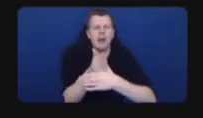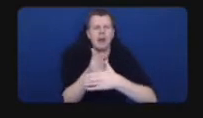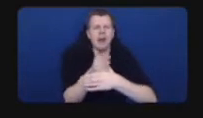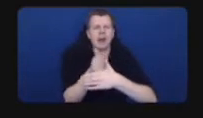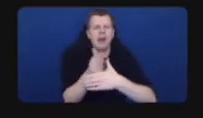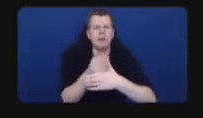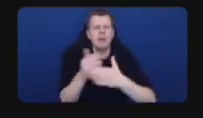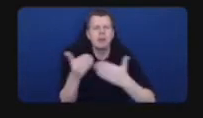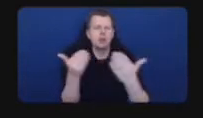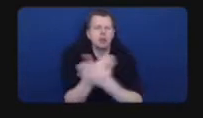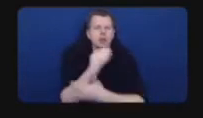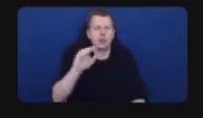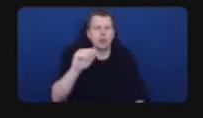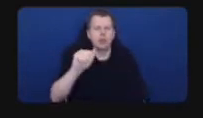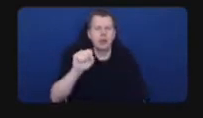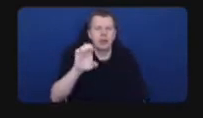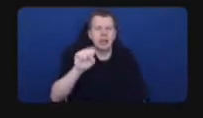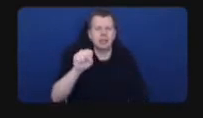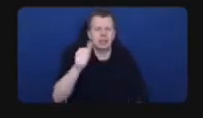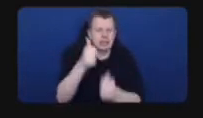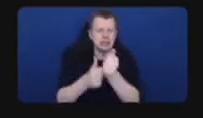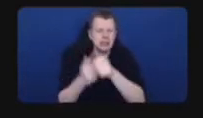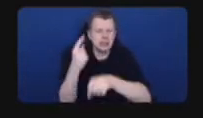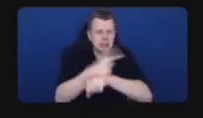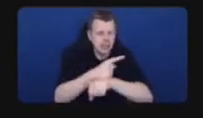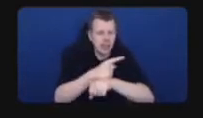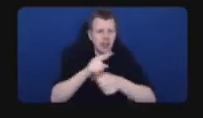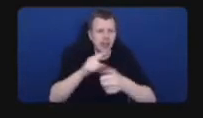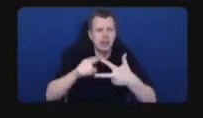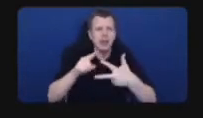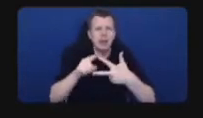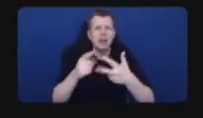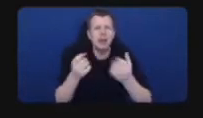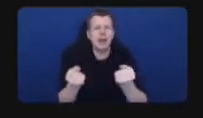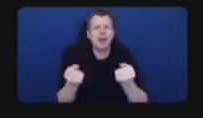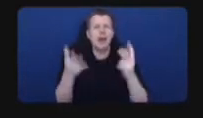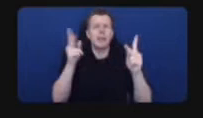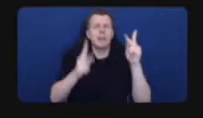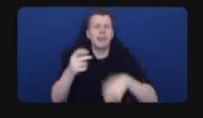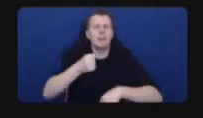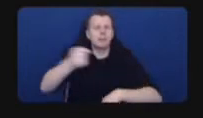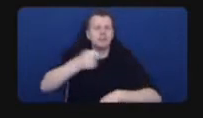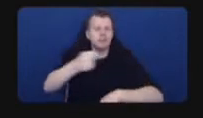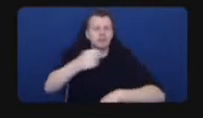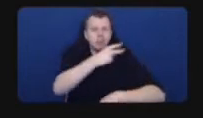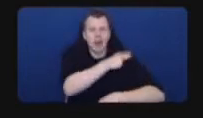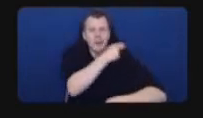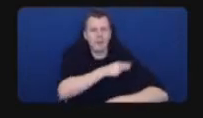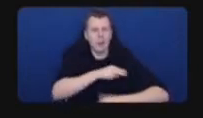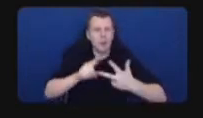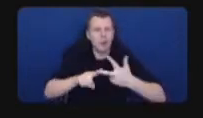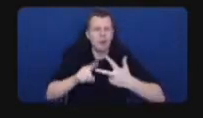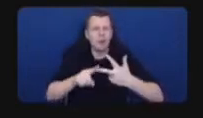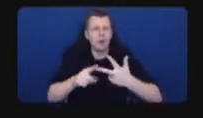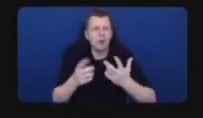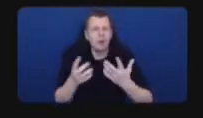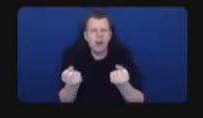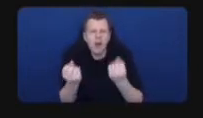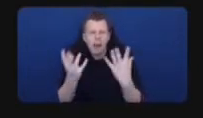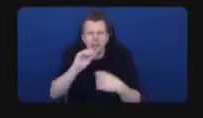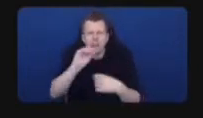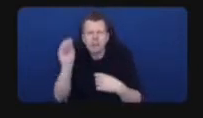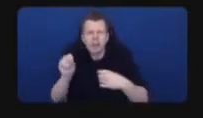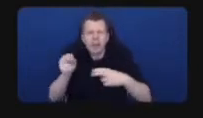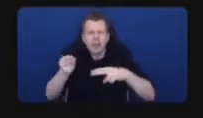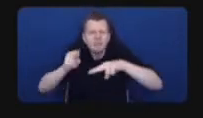平均每天是有500个新列，还有住院的是有住院的